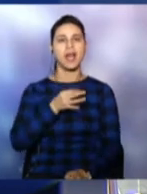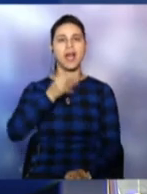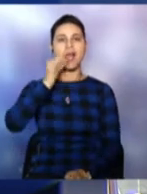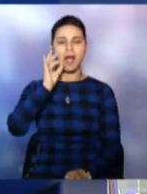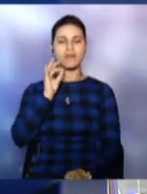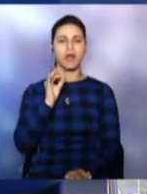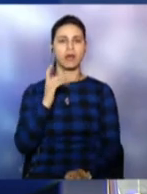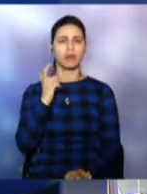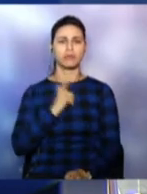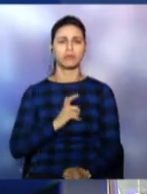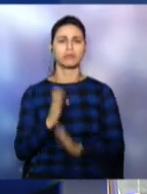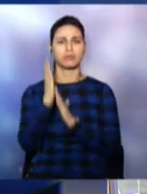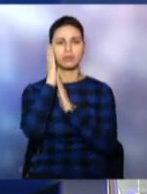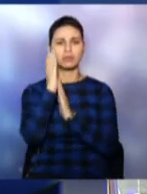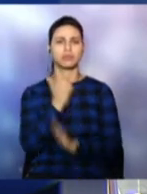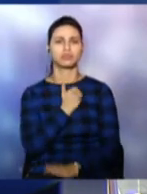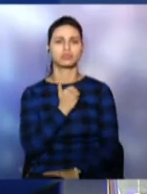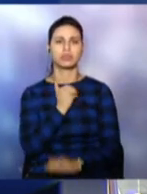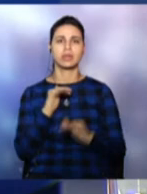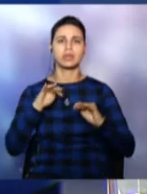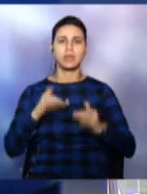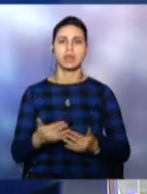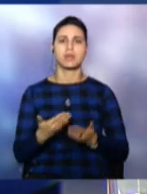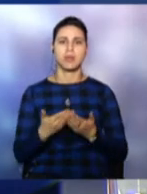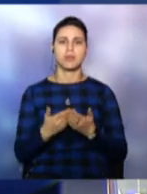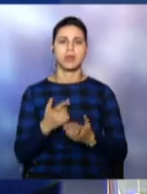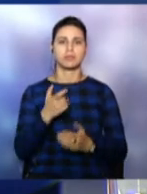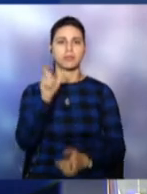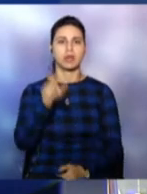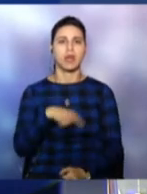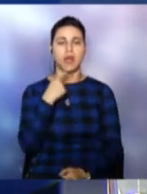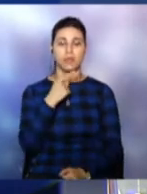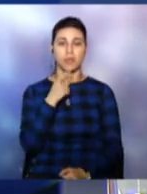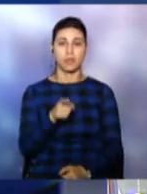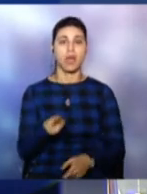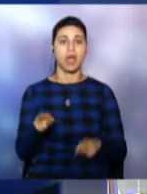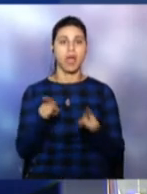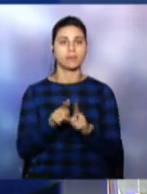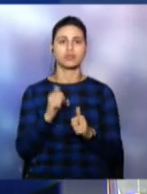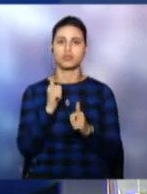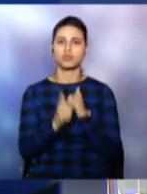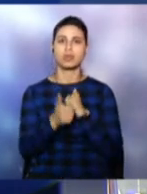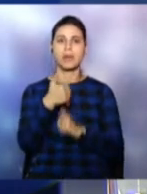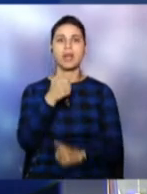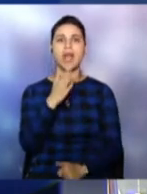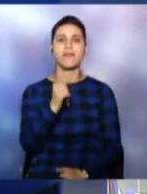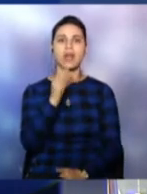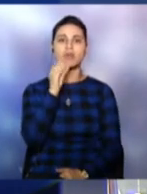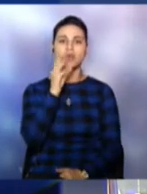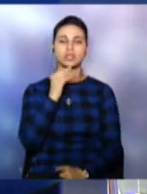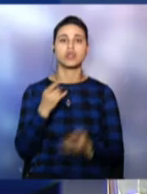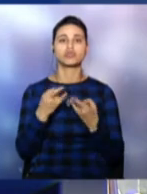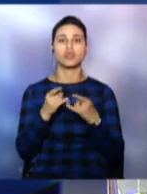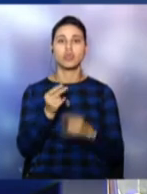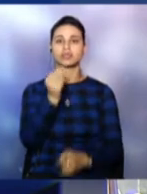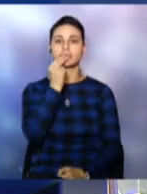ნაცვლად მოდუნებას იწვევს, ძილიანობასაც კი იწვევს. ერთ-ერთი მაყურებელი აღწერს, რომ ამგვარი რეაქცია აქვს ყავის მოხმარებაზე,